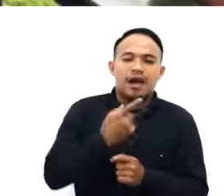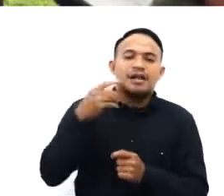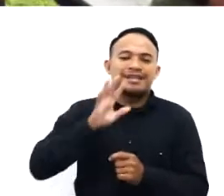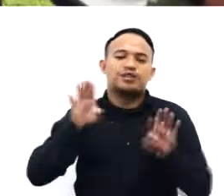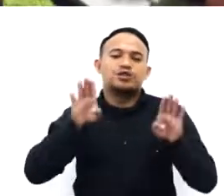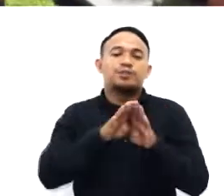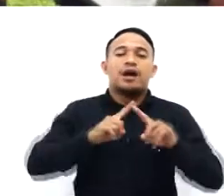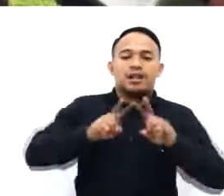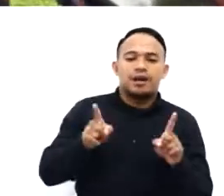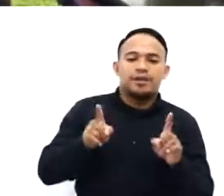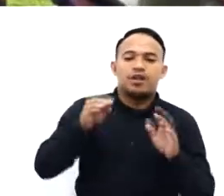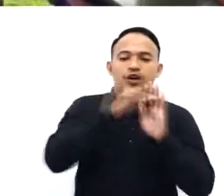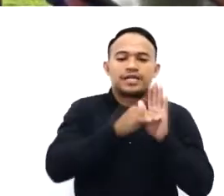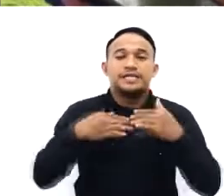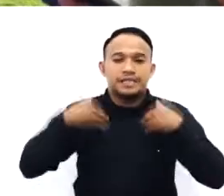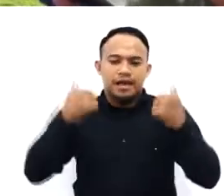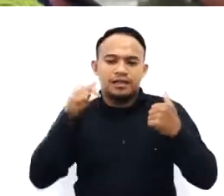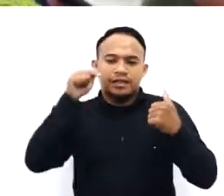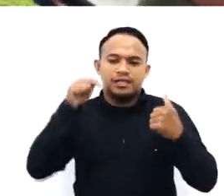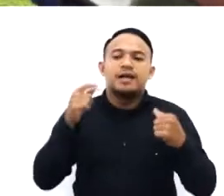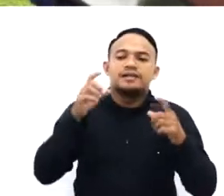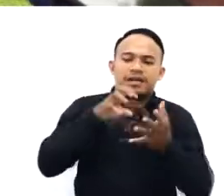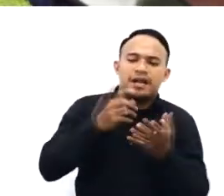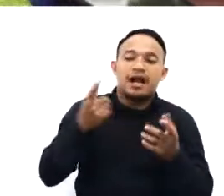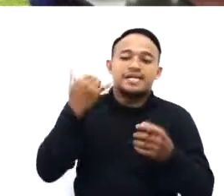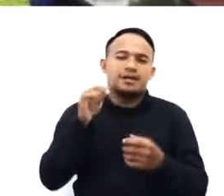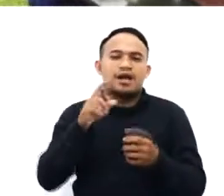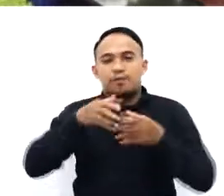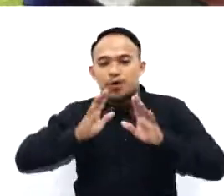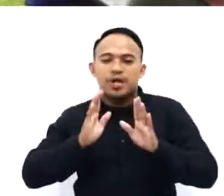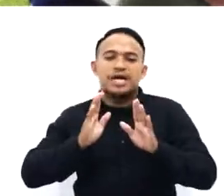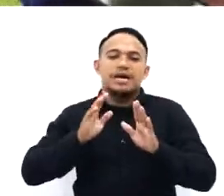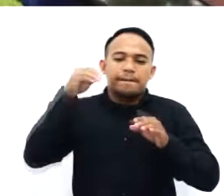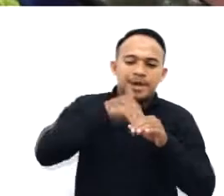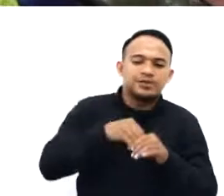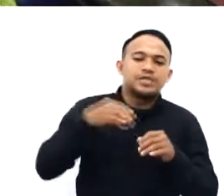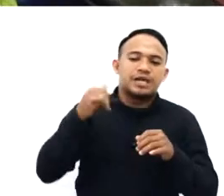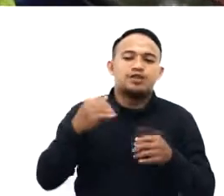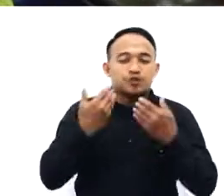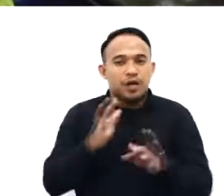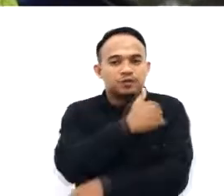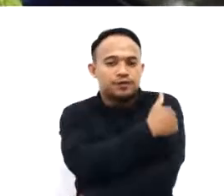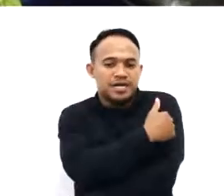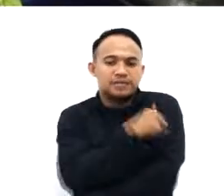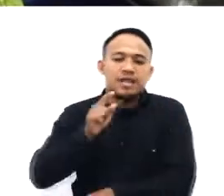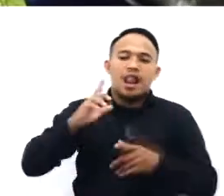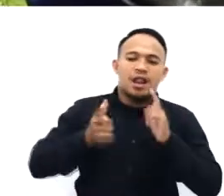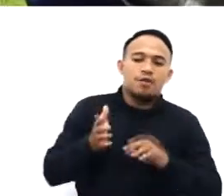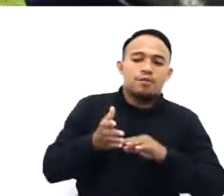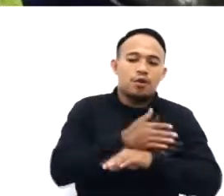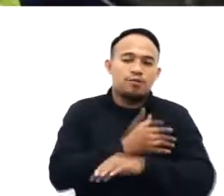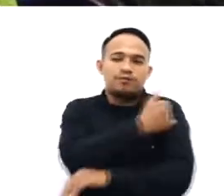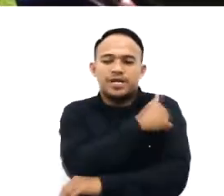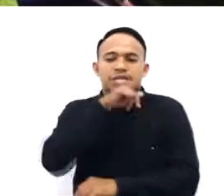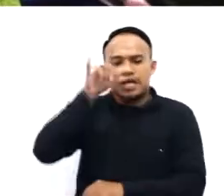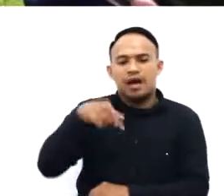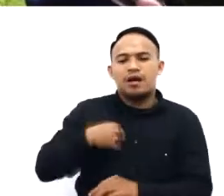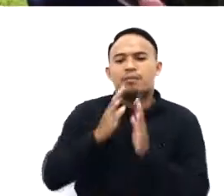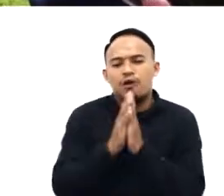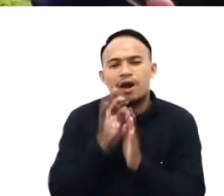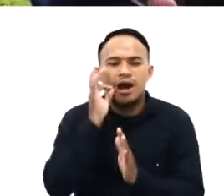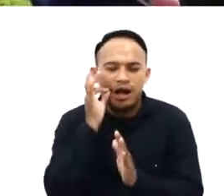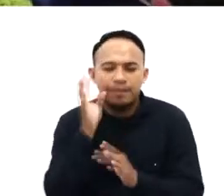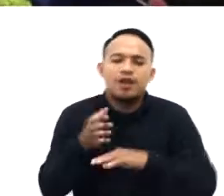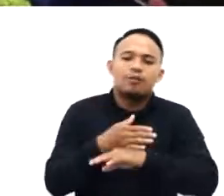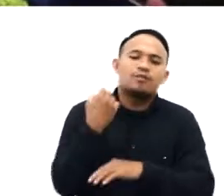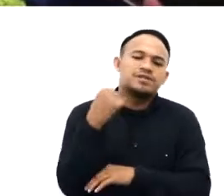wisata kita tidak tutup. Ya, ingat, tidak ditutup tapi protokol kesehatan ketat, protokol ketat. Dan yang